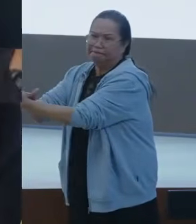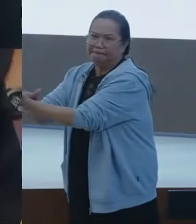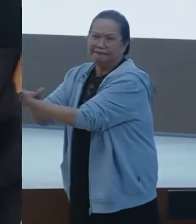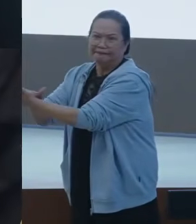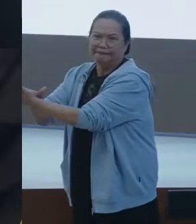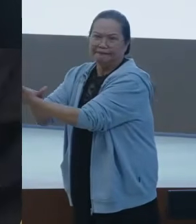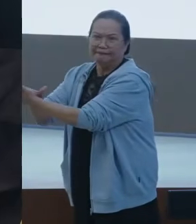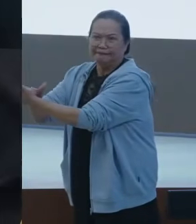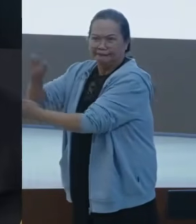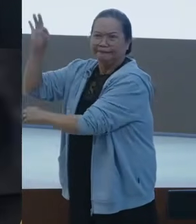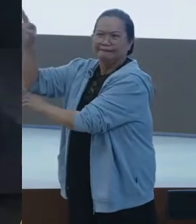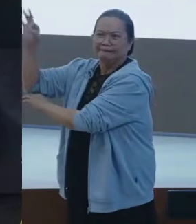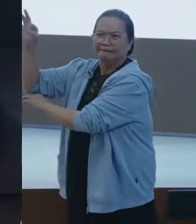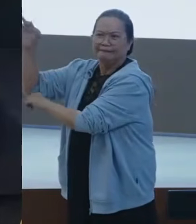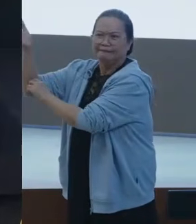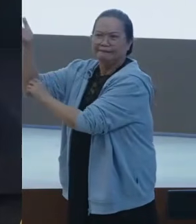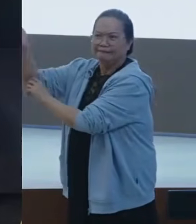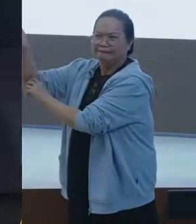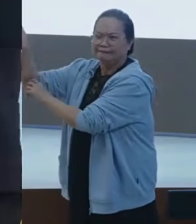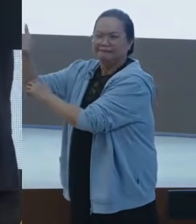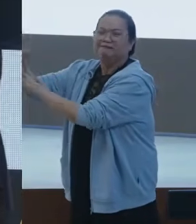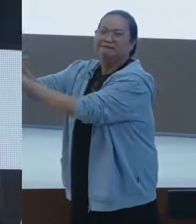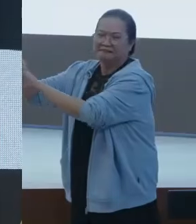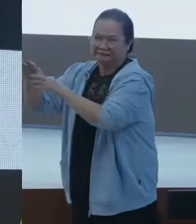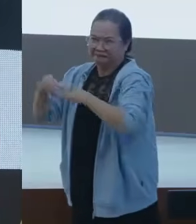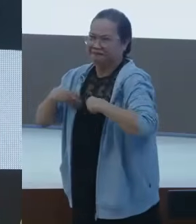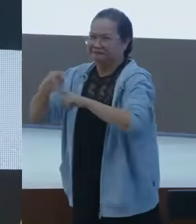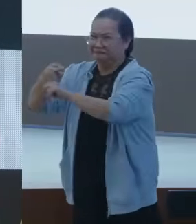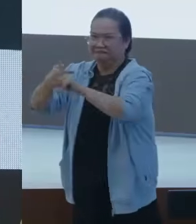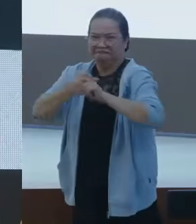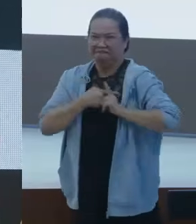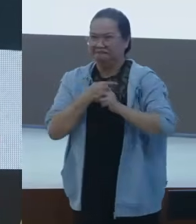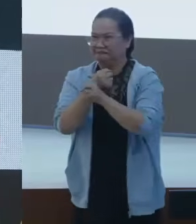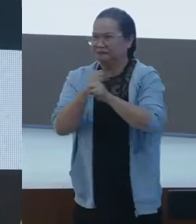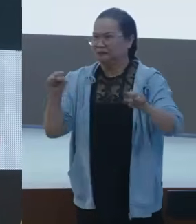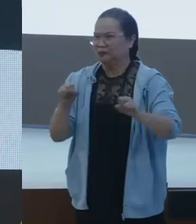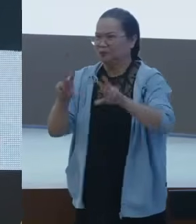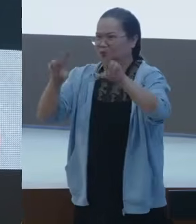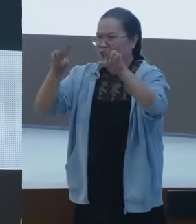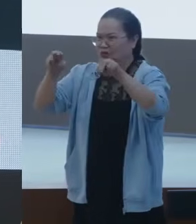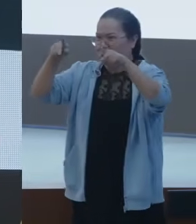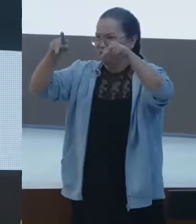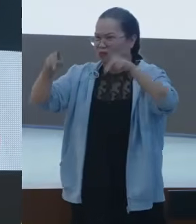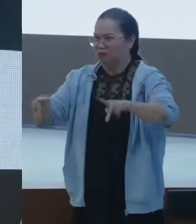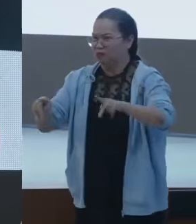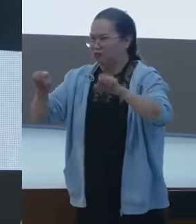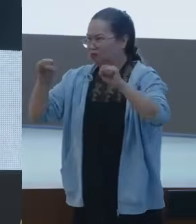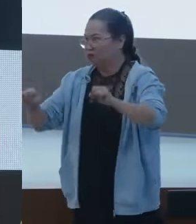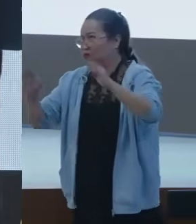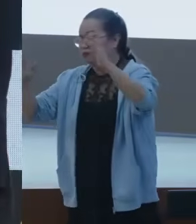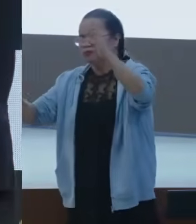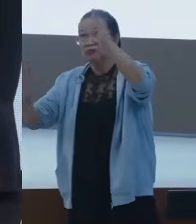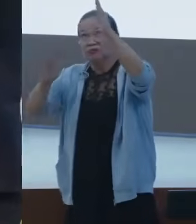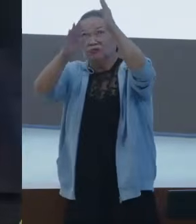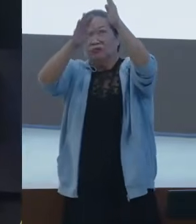ang buhay na walang hanggan. Sabi niya sa John 6:44, no one can come to the Father, no one,